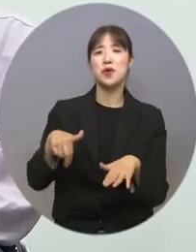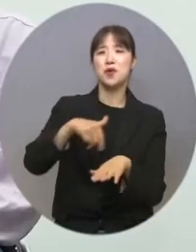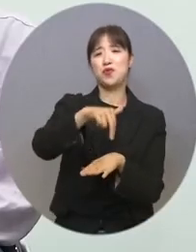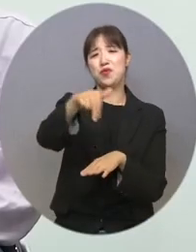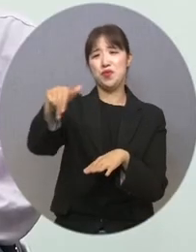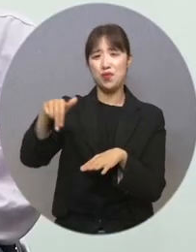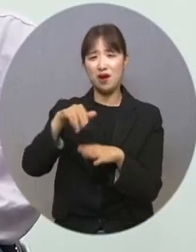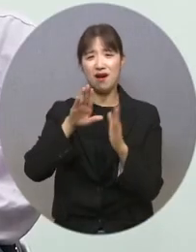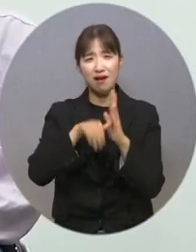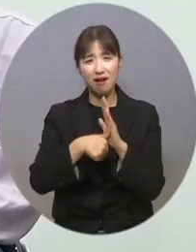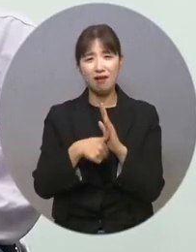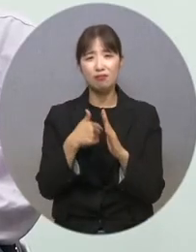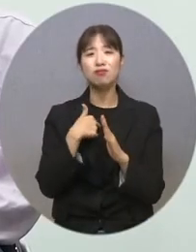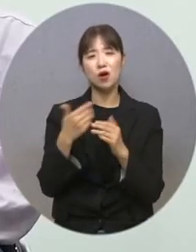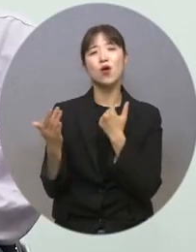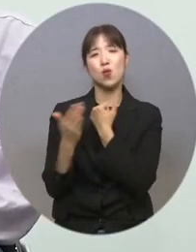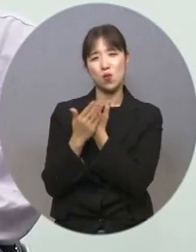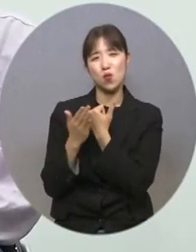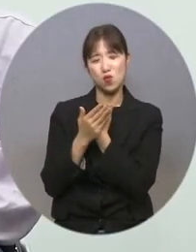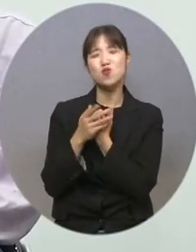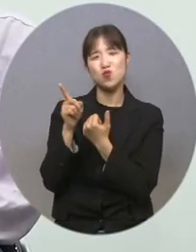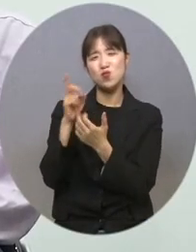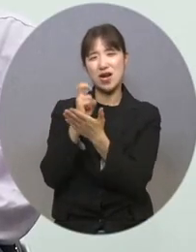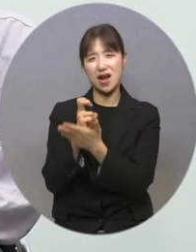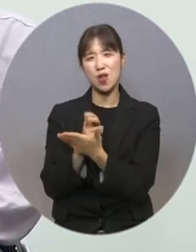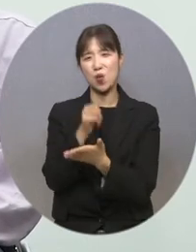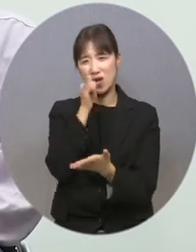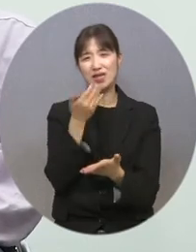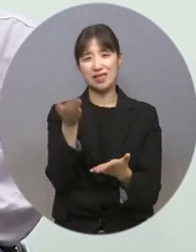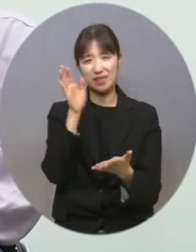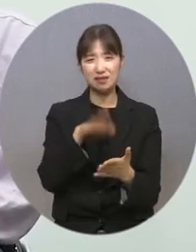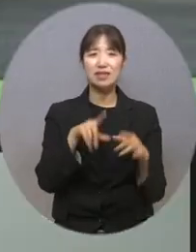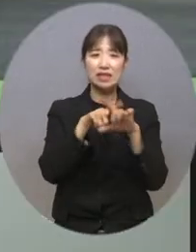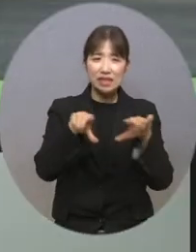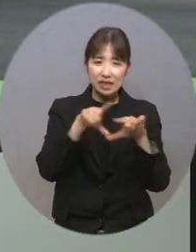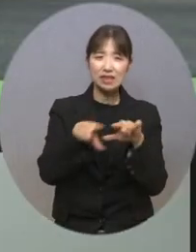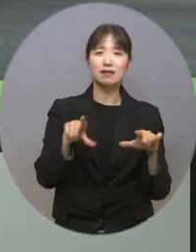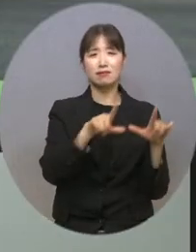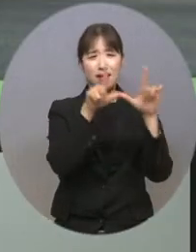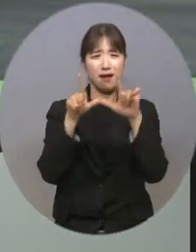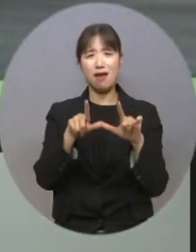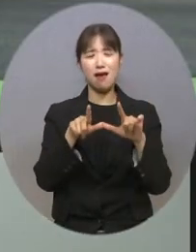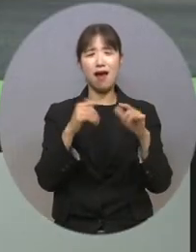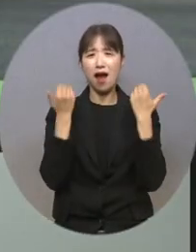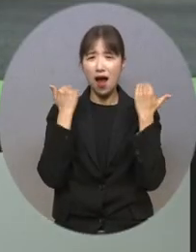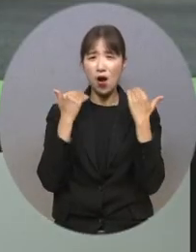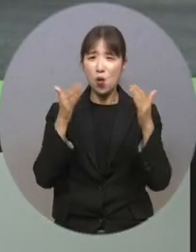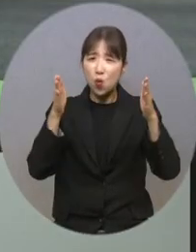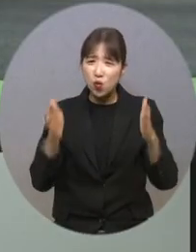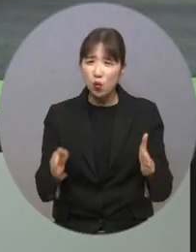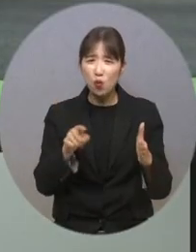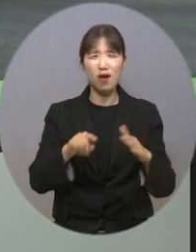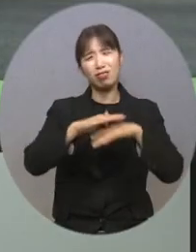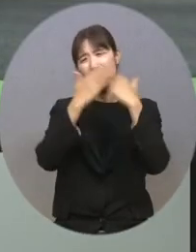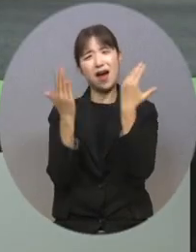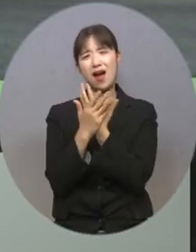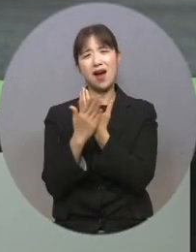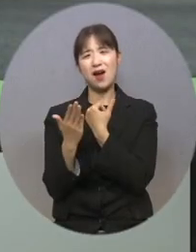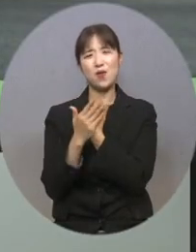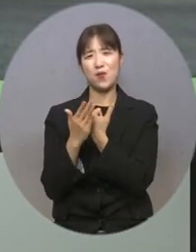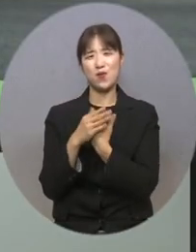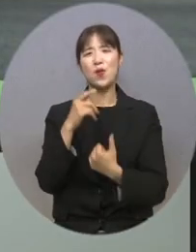기존 뭐 어떤 도움이 제도가 있다 하더라도 이게 일상에서 학교에서 지내는 시간을 다 채우지 못한다